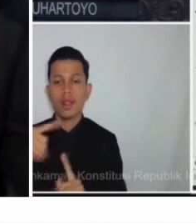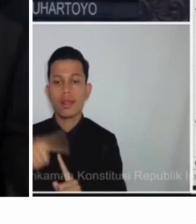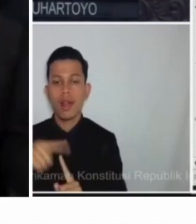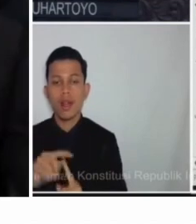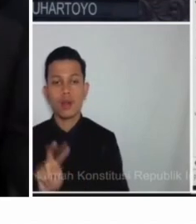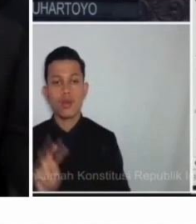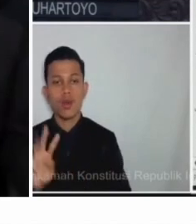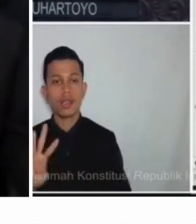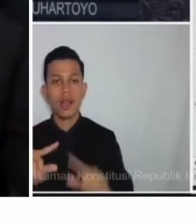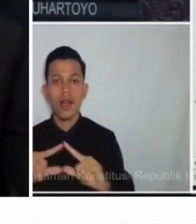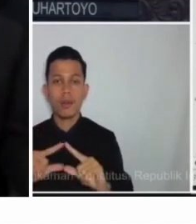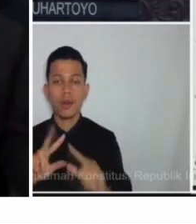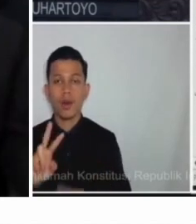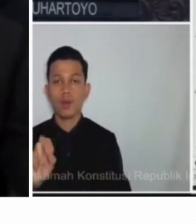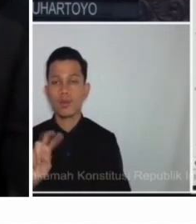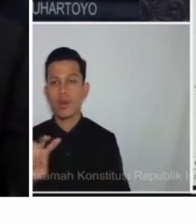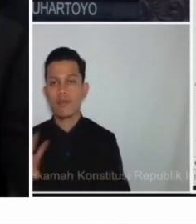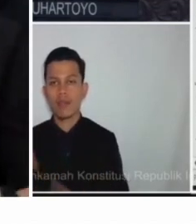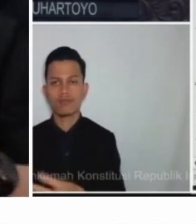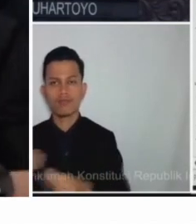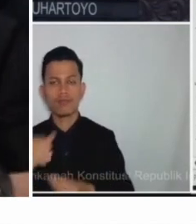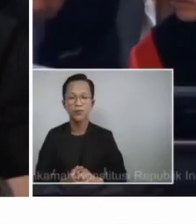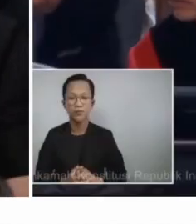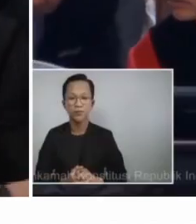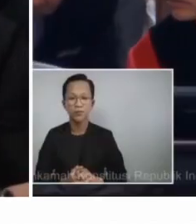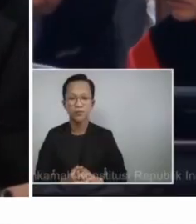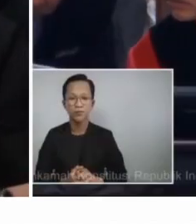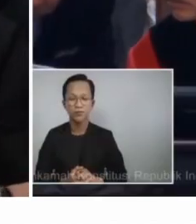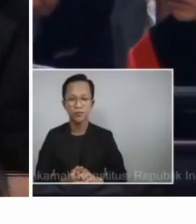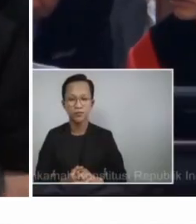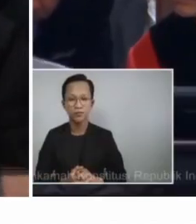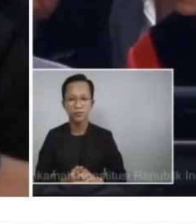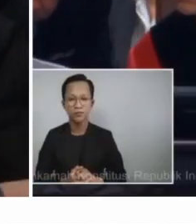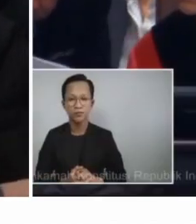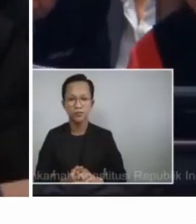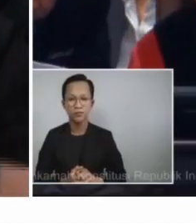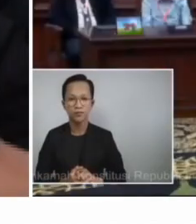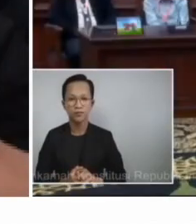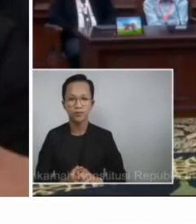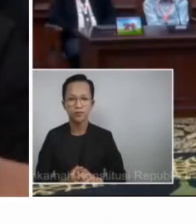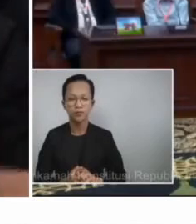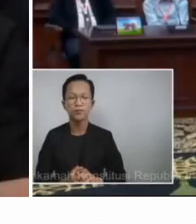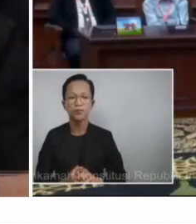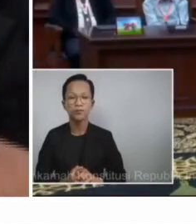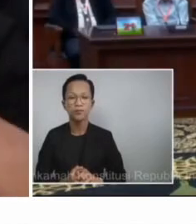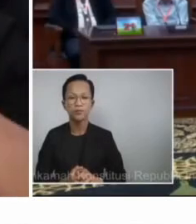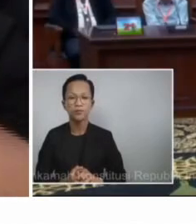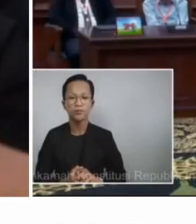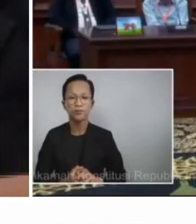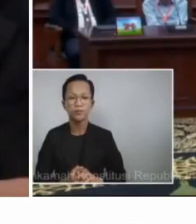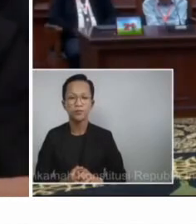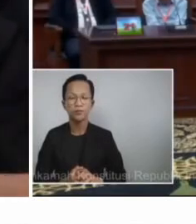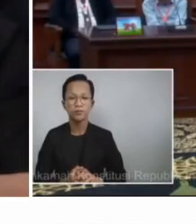yang ada di balik DPR untuk dapat menghikmati kembali ya prinsip-prinsip Kita sebagai sebuah negara yang